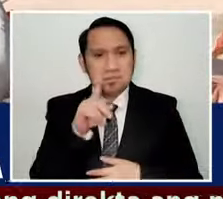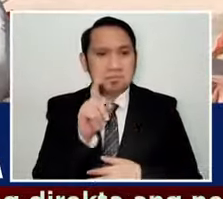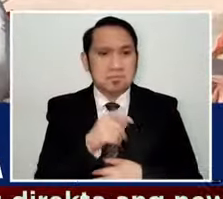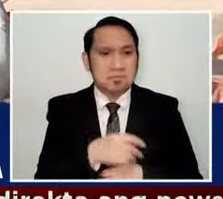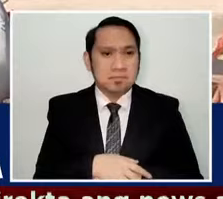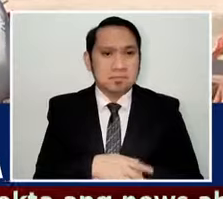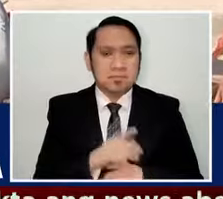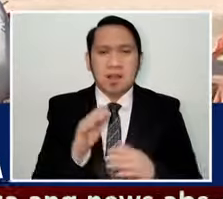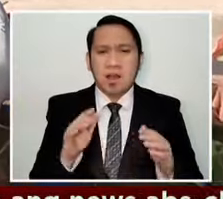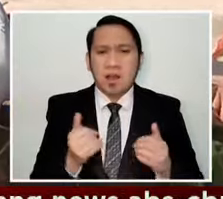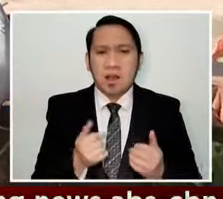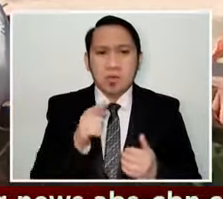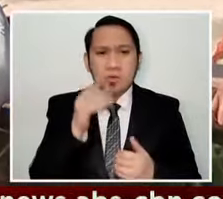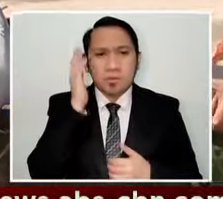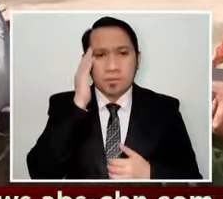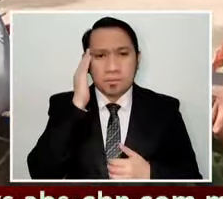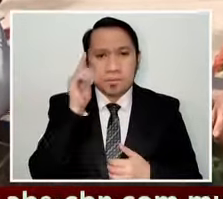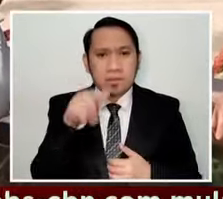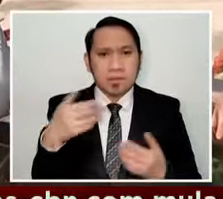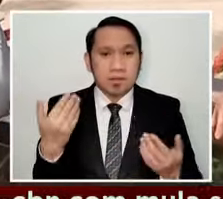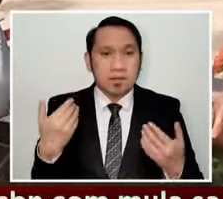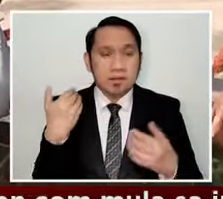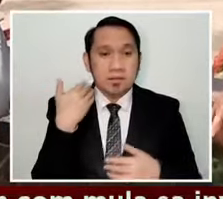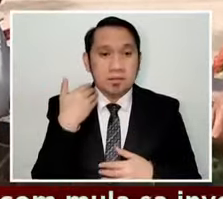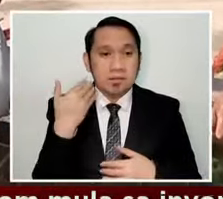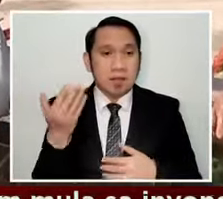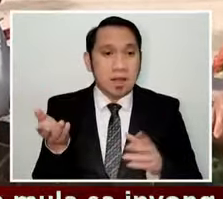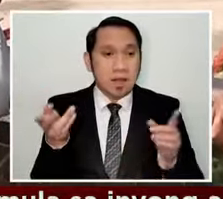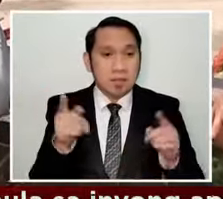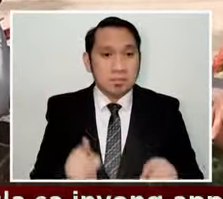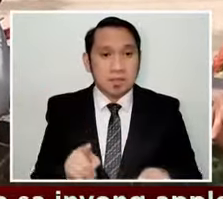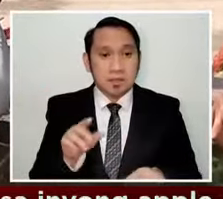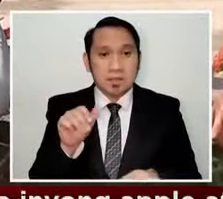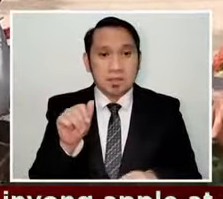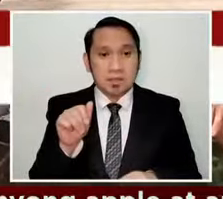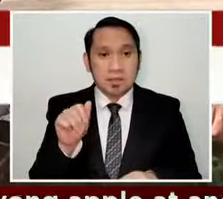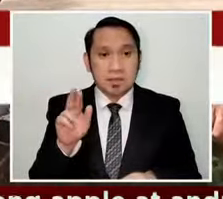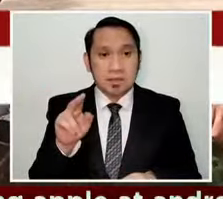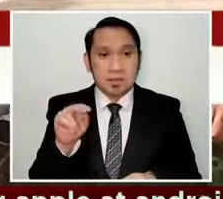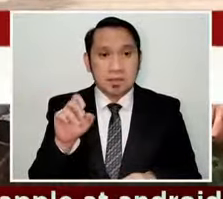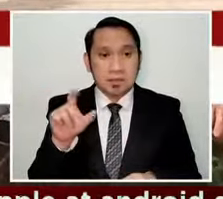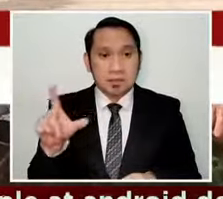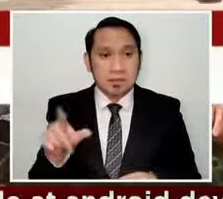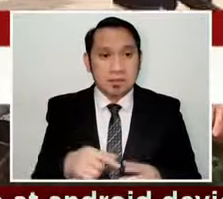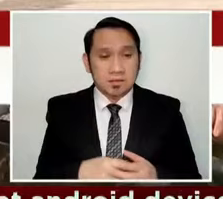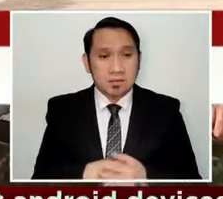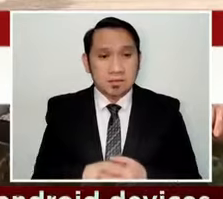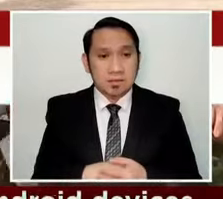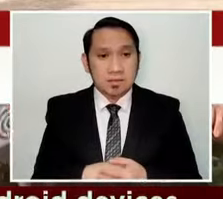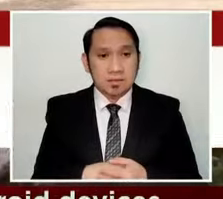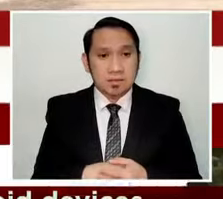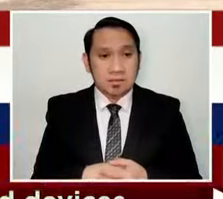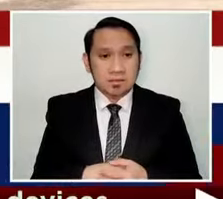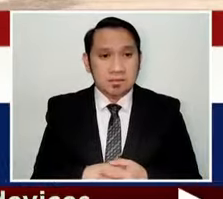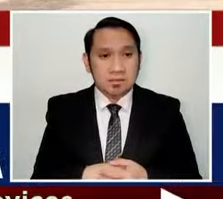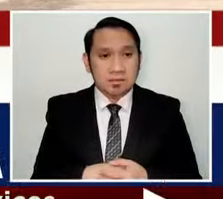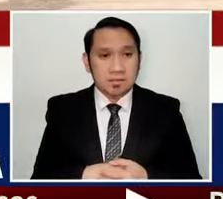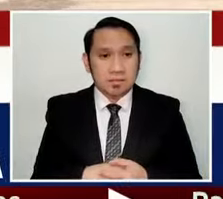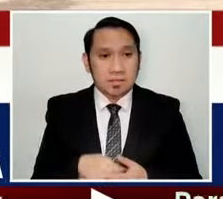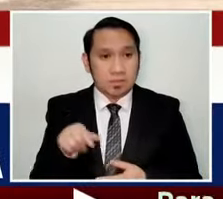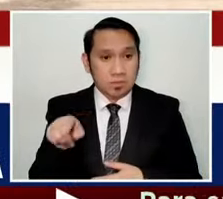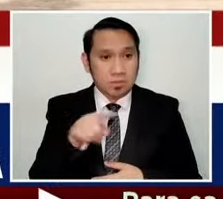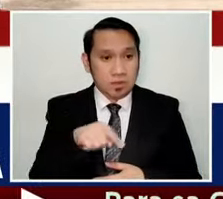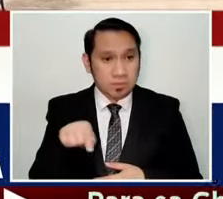Paano nakarating sa kaalaman ninyo na may nangyari kay Arnil? Eh, ang nagpabalo na dire